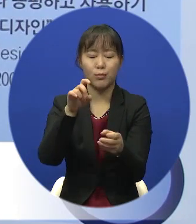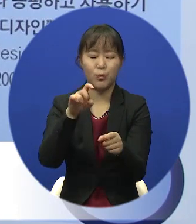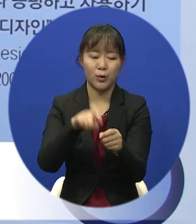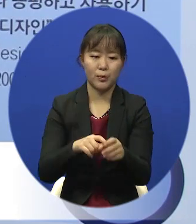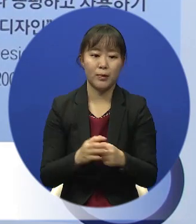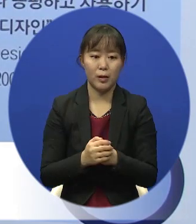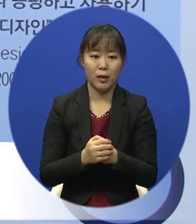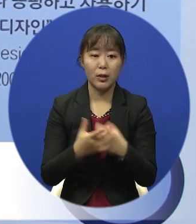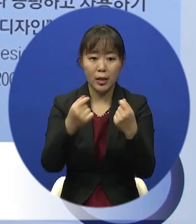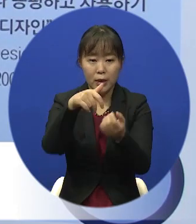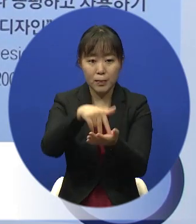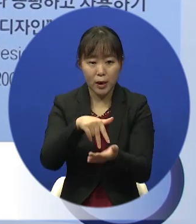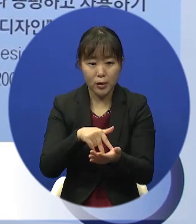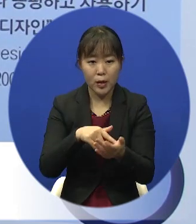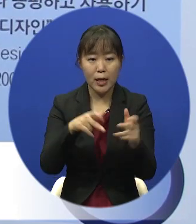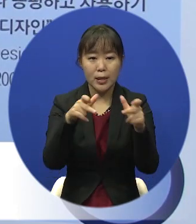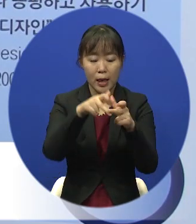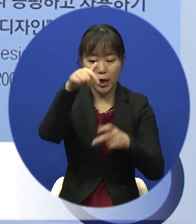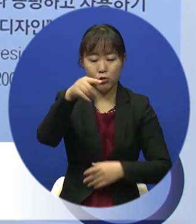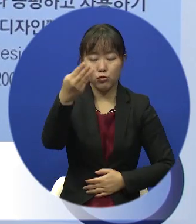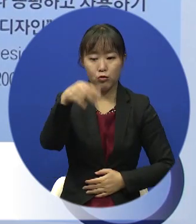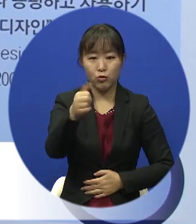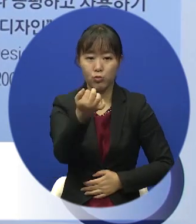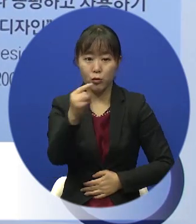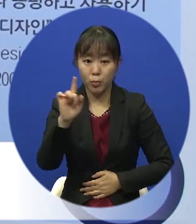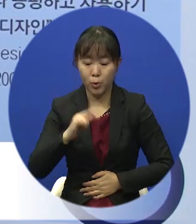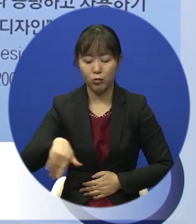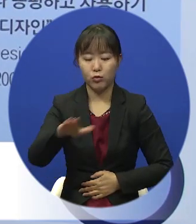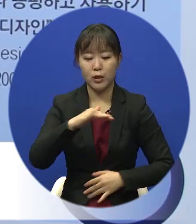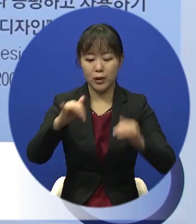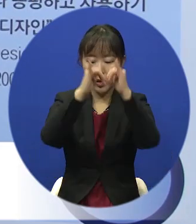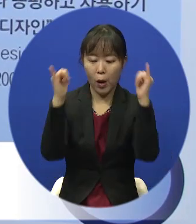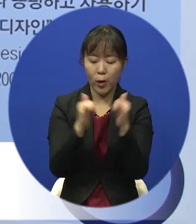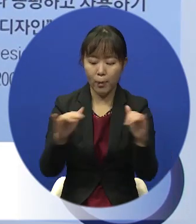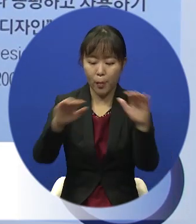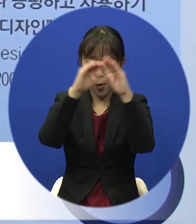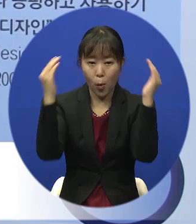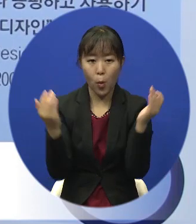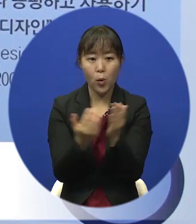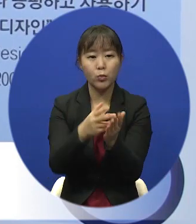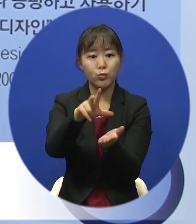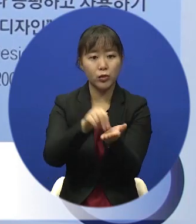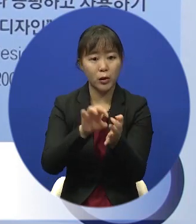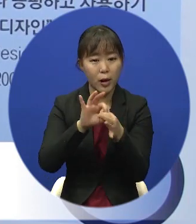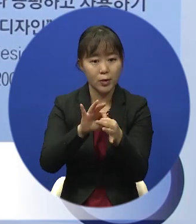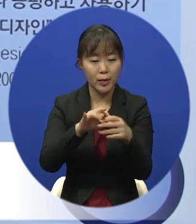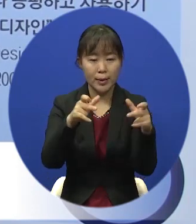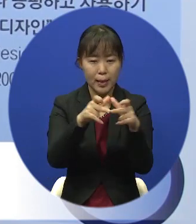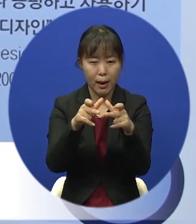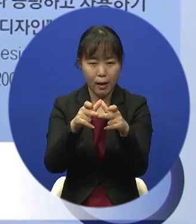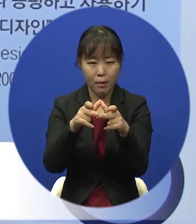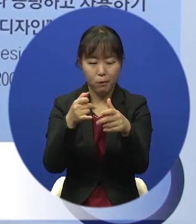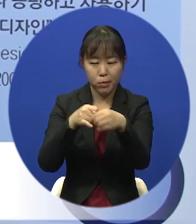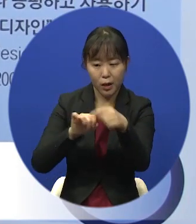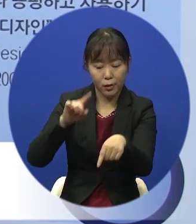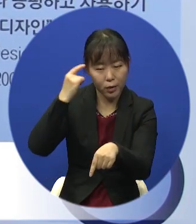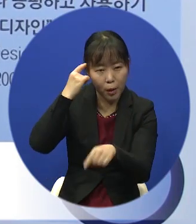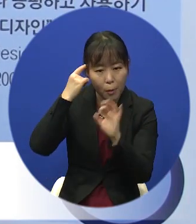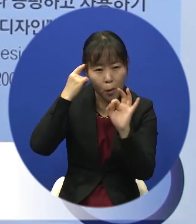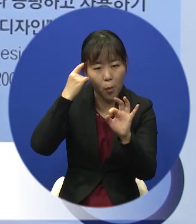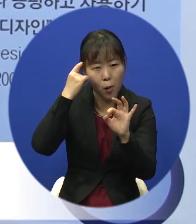그런 관점에서 장애 주류화라는 것은 우리 사회의 모든 문제에 있어서 장애들을 고려하고